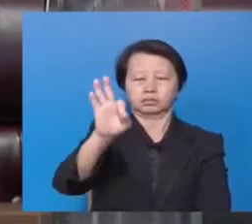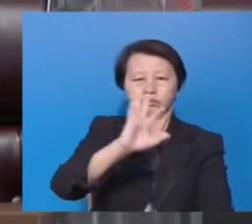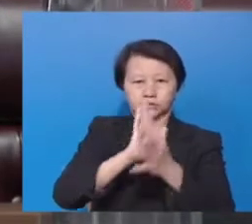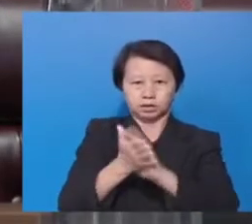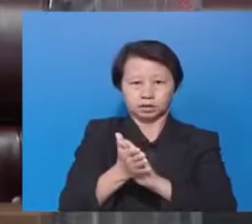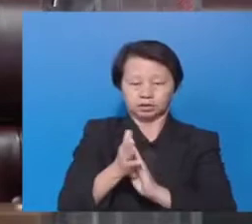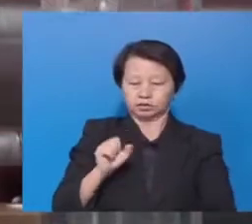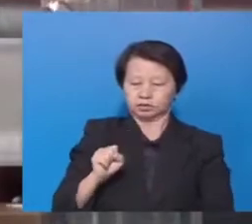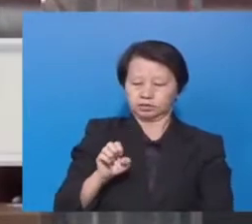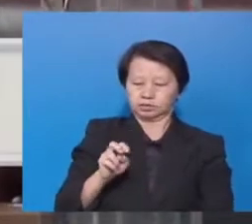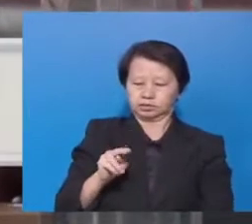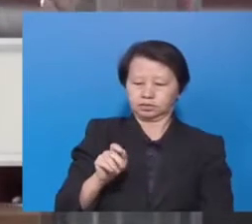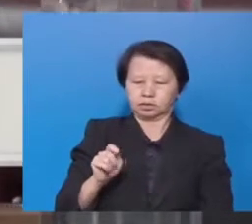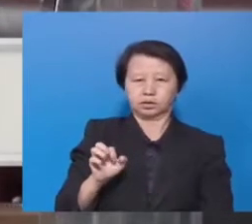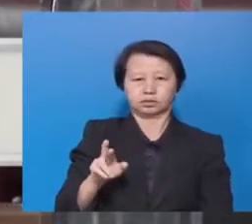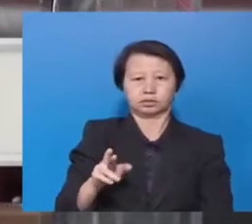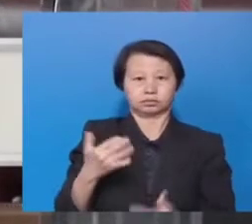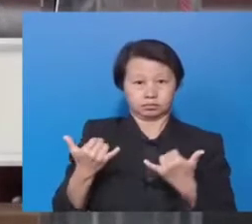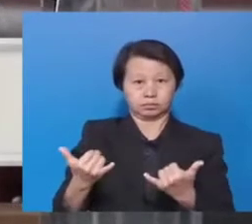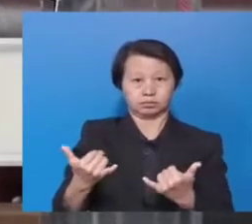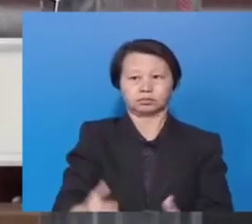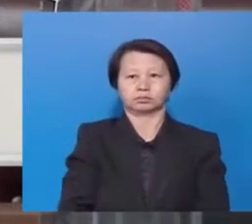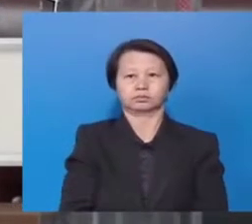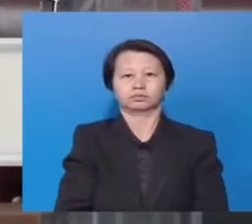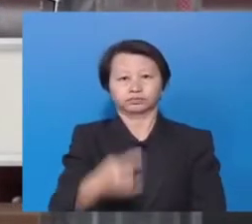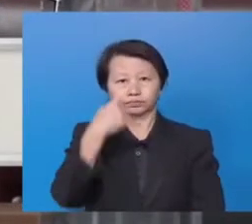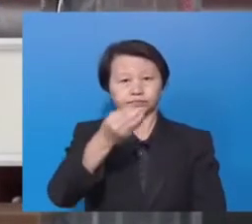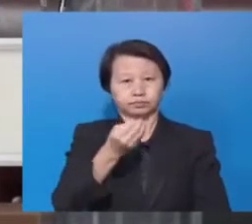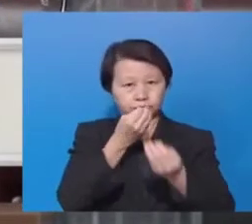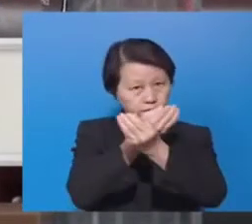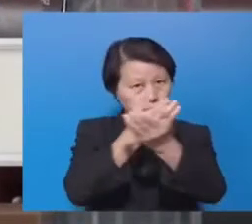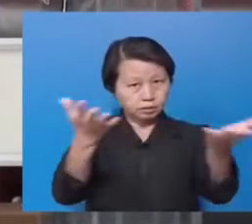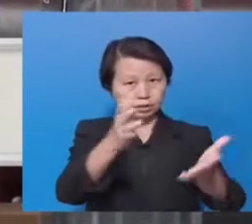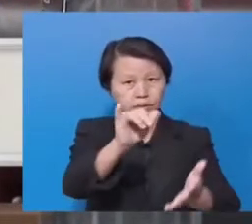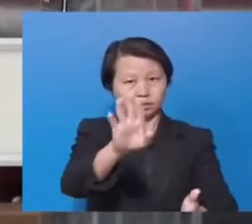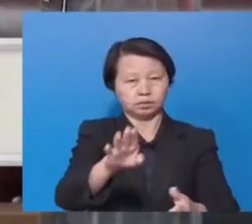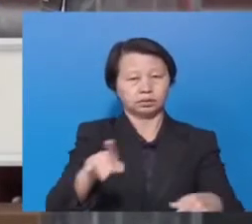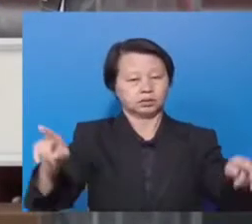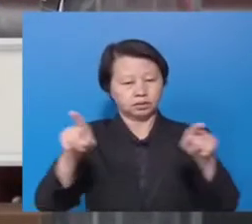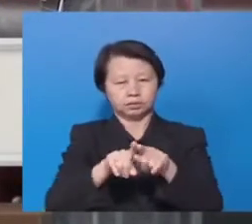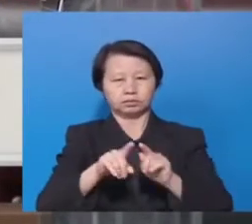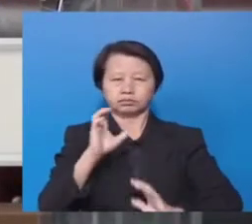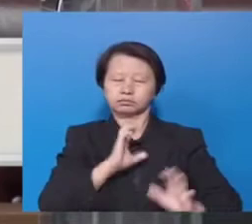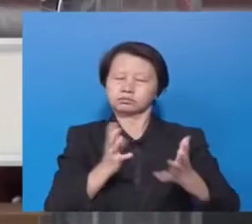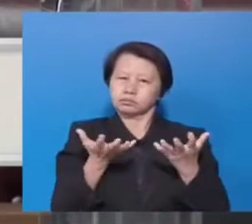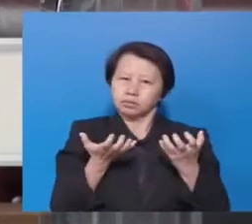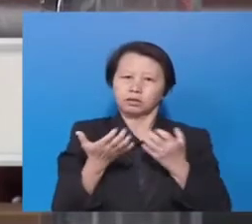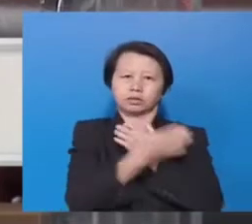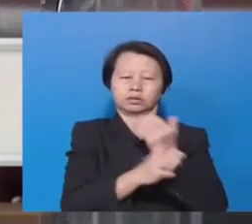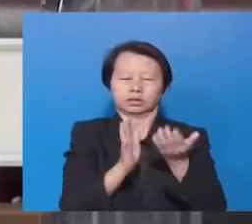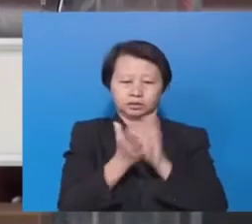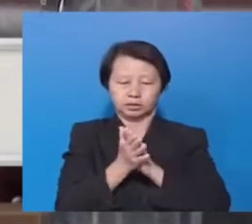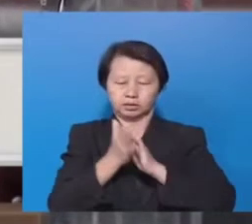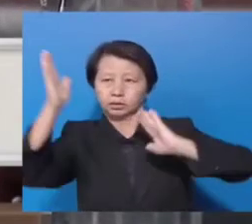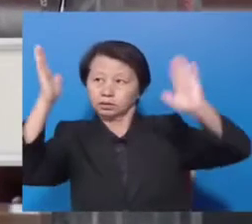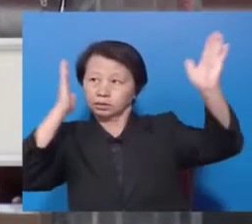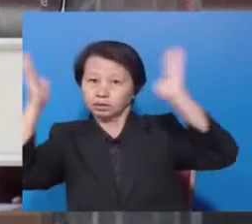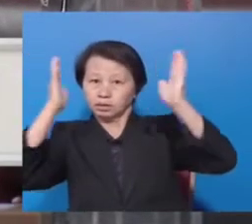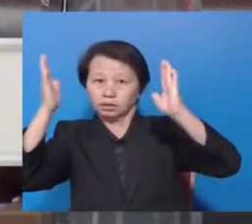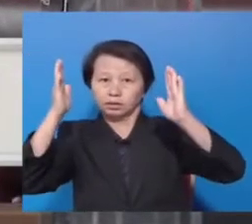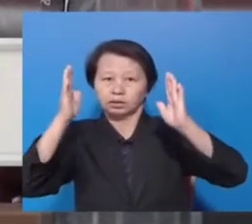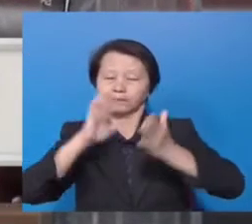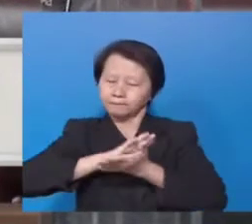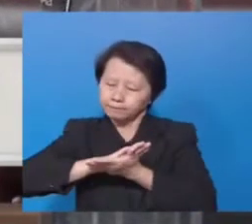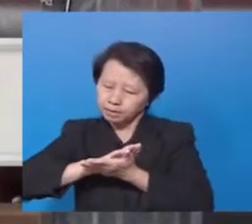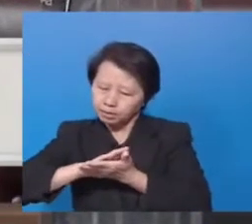Teteh pada ini atas web2 untuk malam mana Lia bombat selaras dengan aspirasi negara untuk menjadikan brushes sebagai